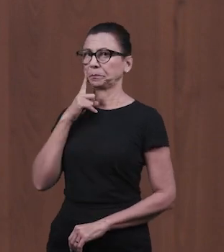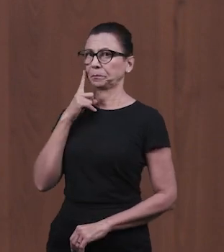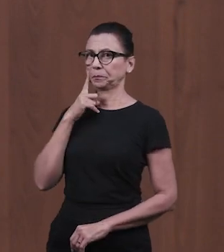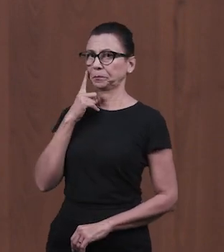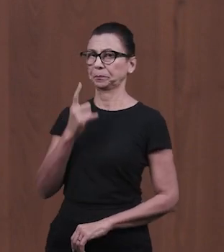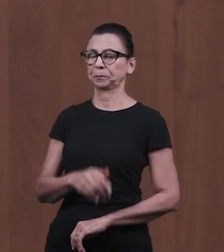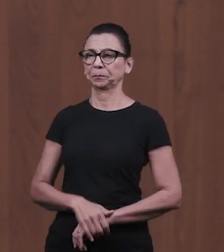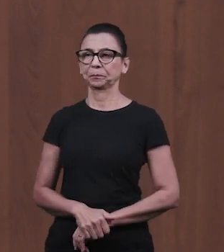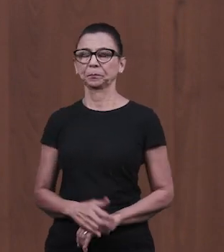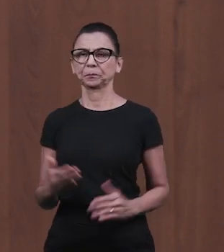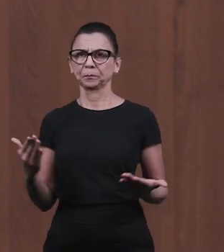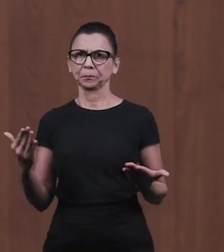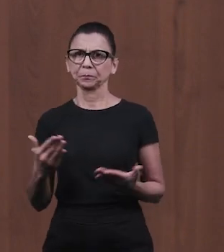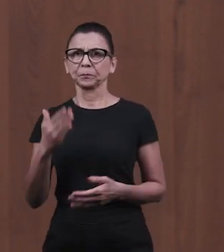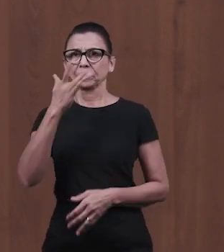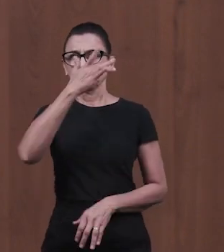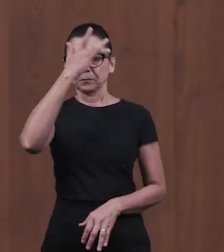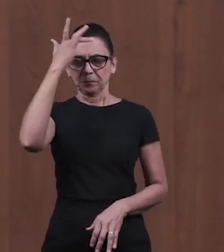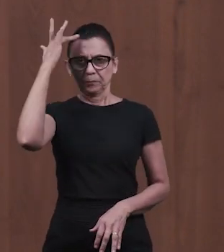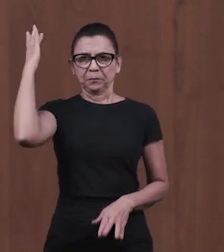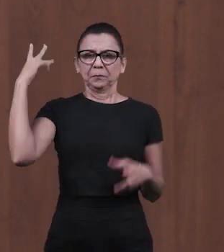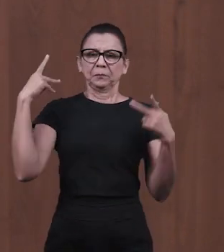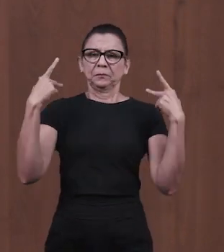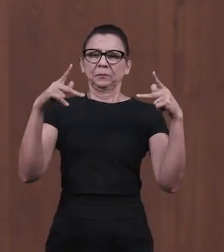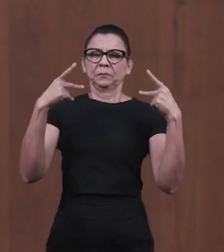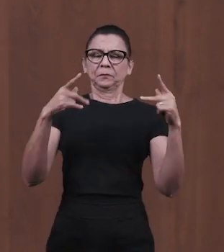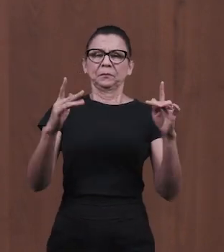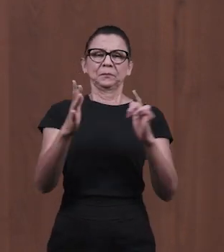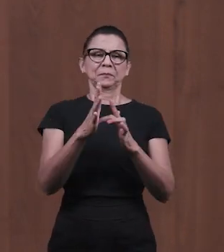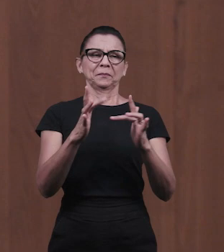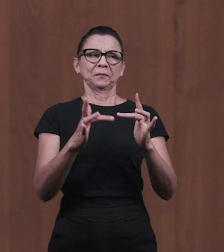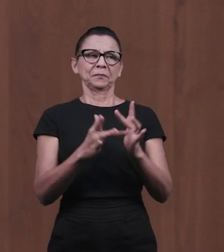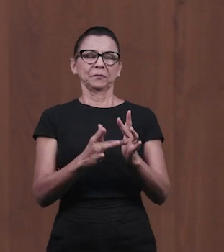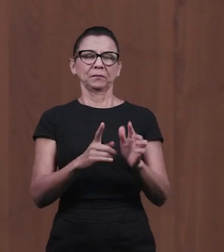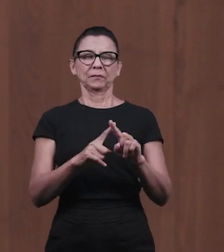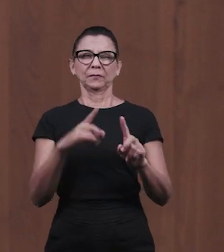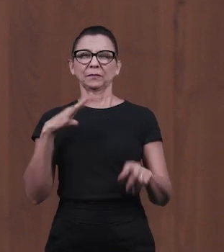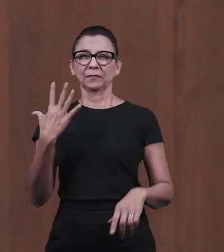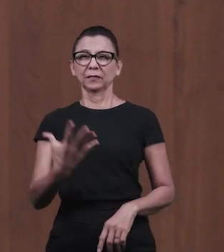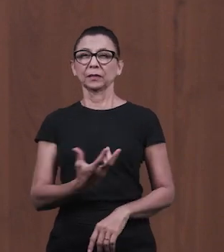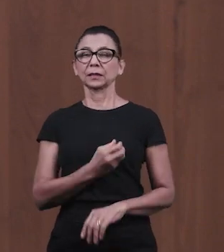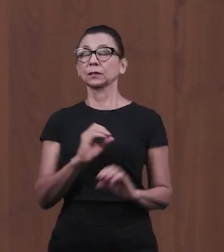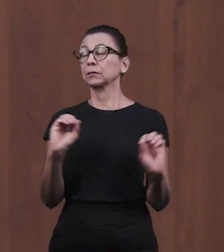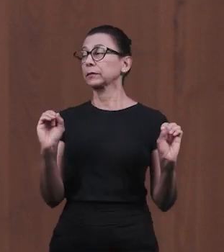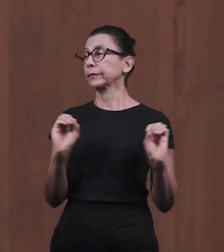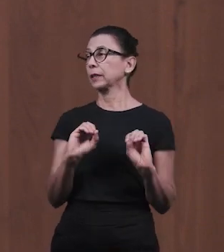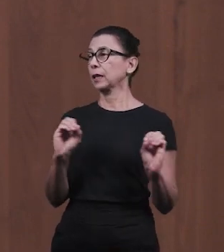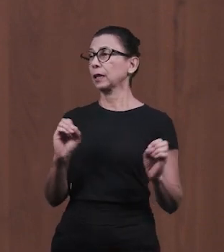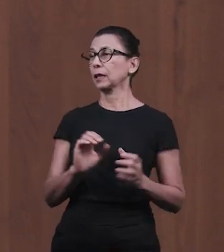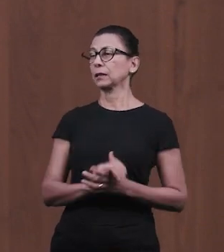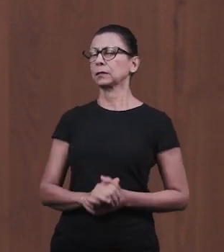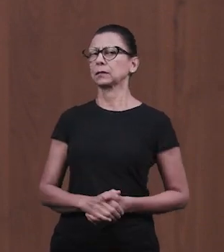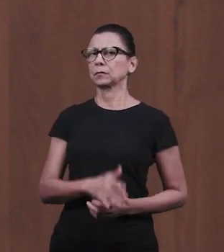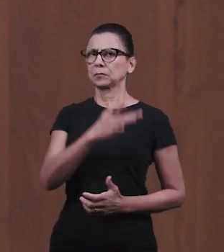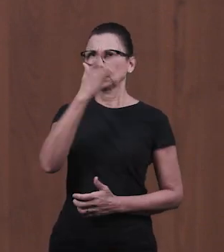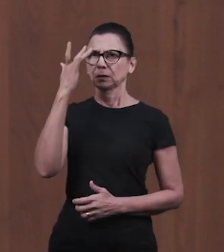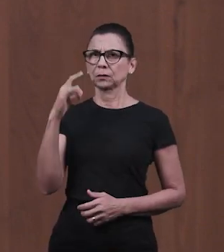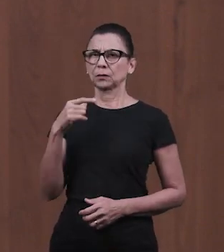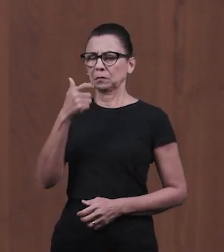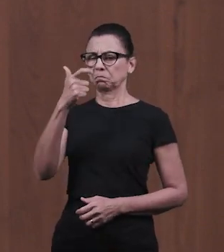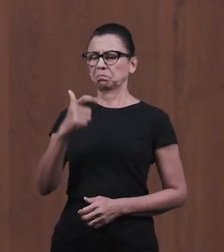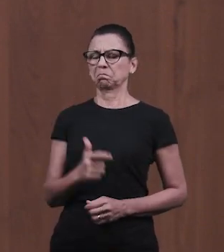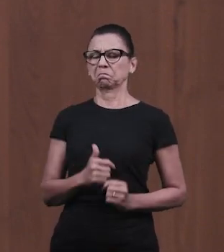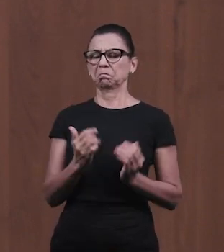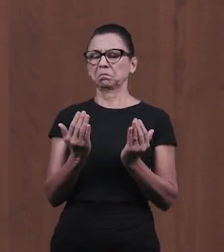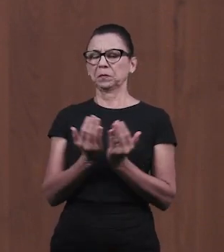Сегодня многие говорят об Иисусе, но они не имеют спасения. Многие говорят, что они даже верующие, читают Библию,